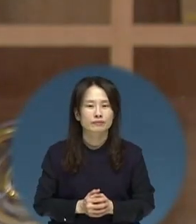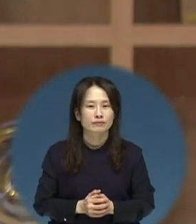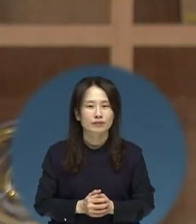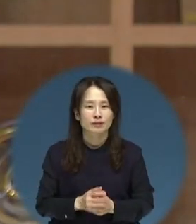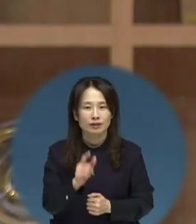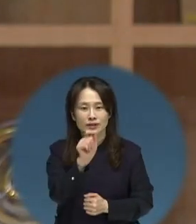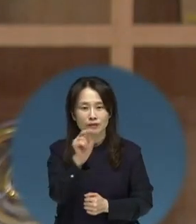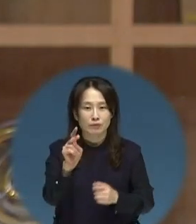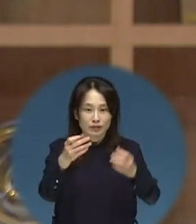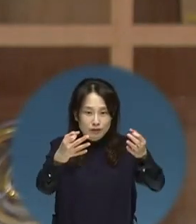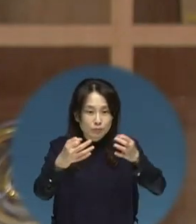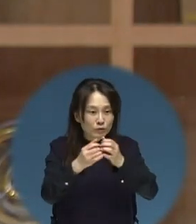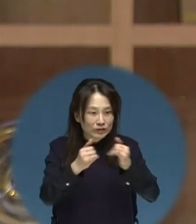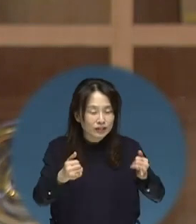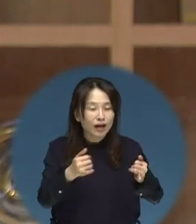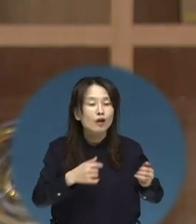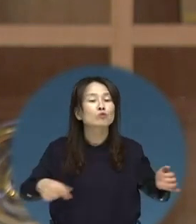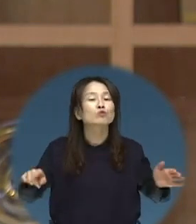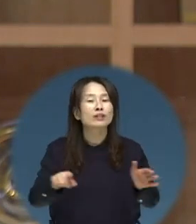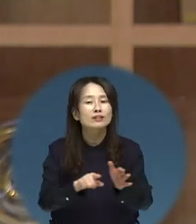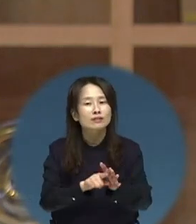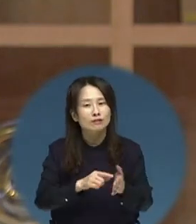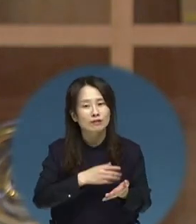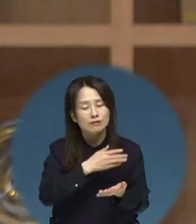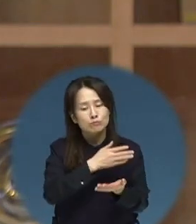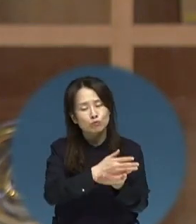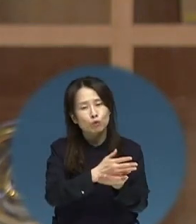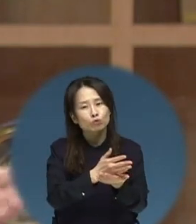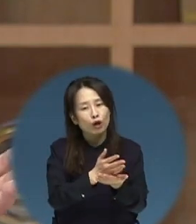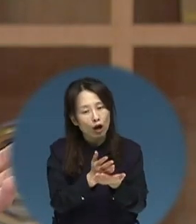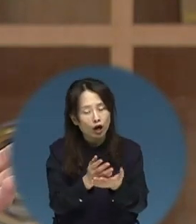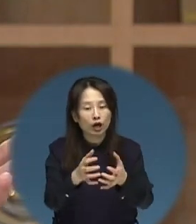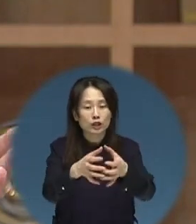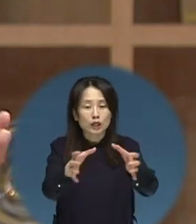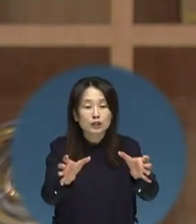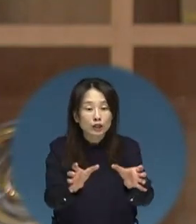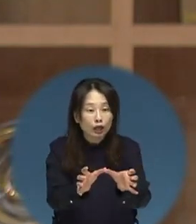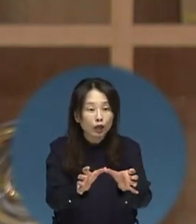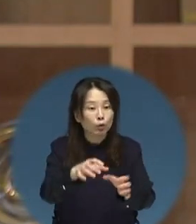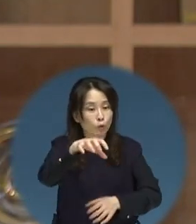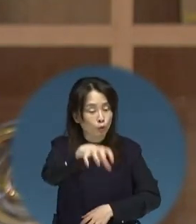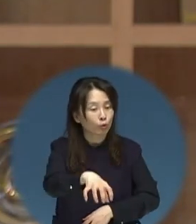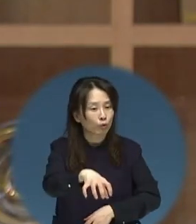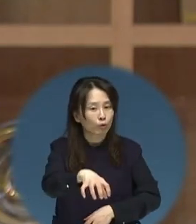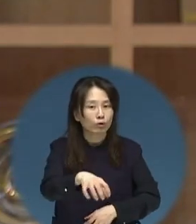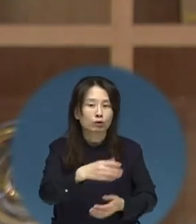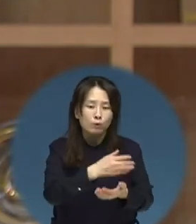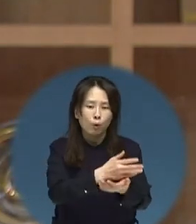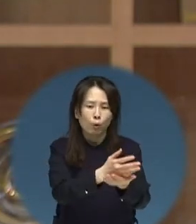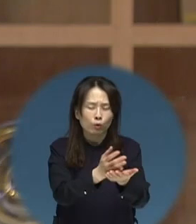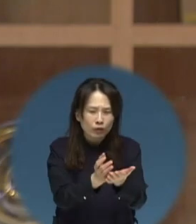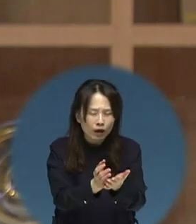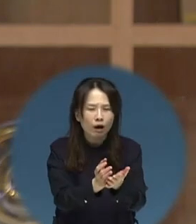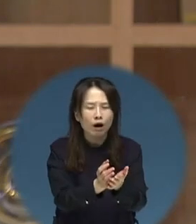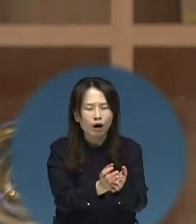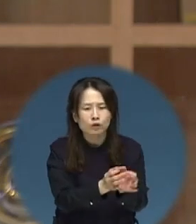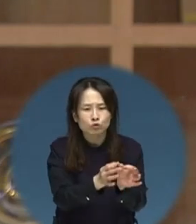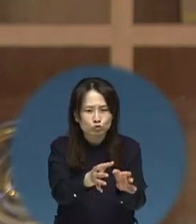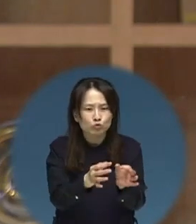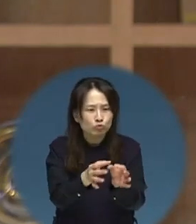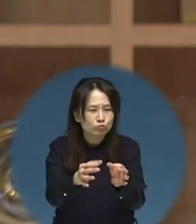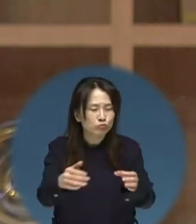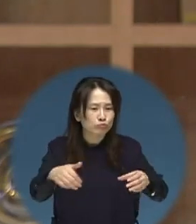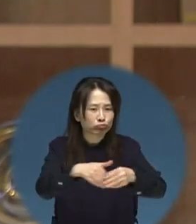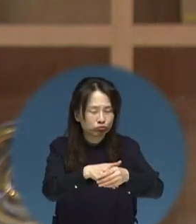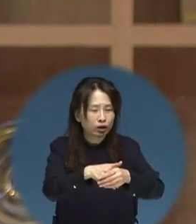지켜보는 시청자분들한테 뭐 다양한 단체에서 다양한 또 구호 활동 또 기부